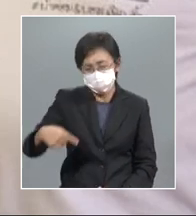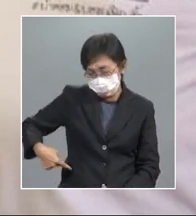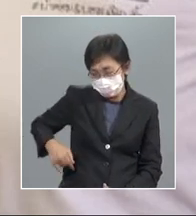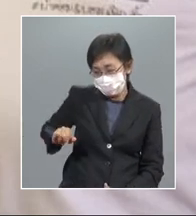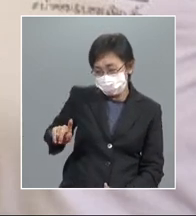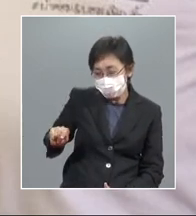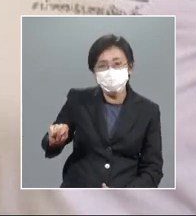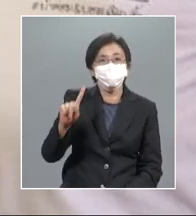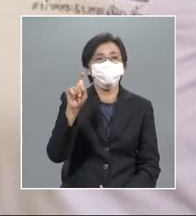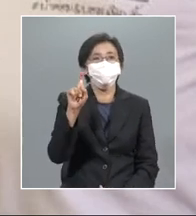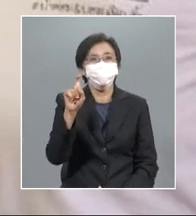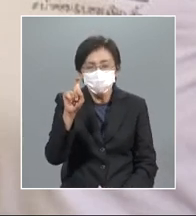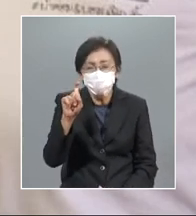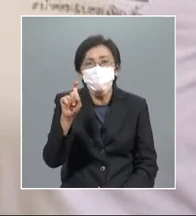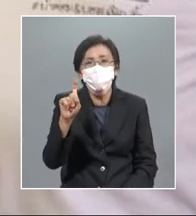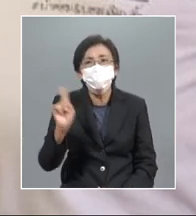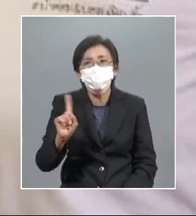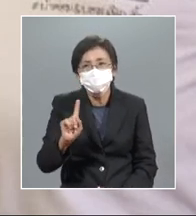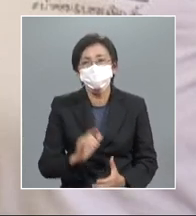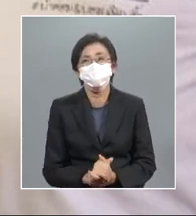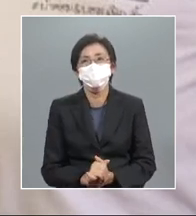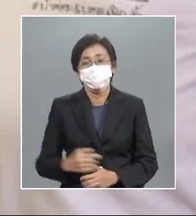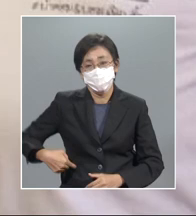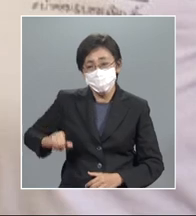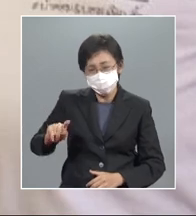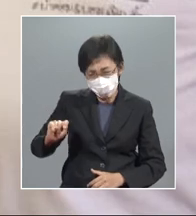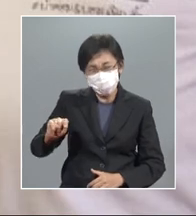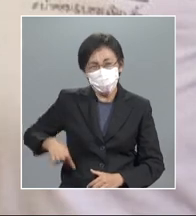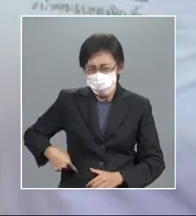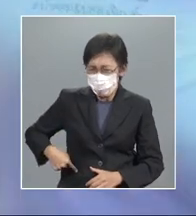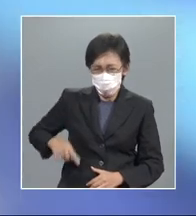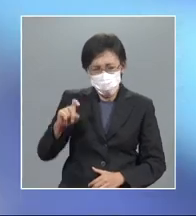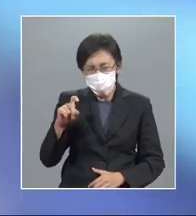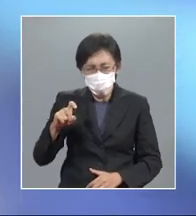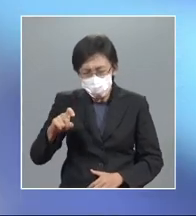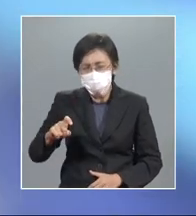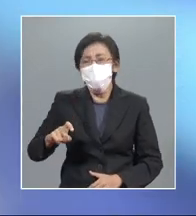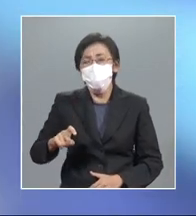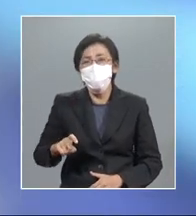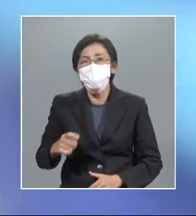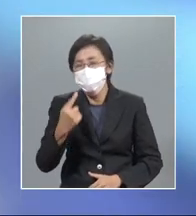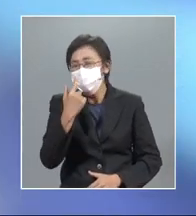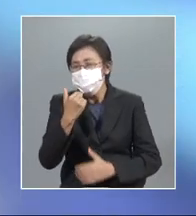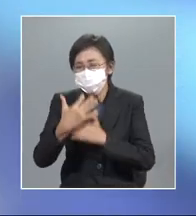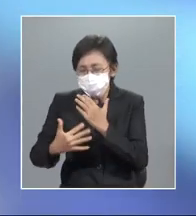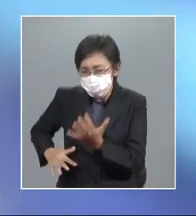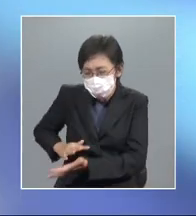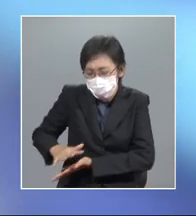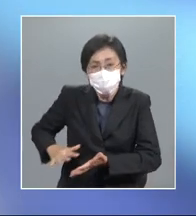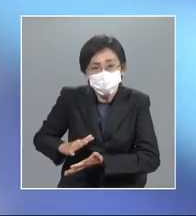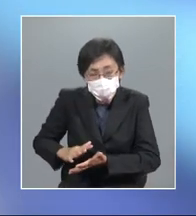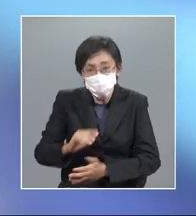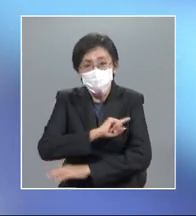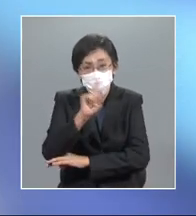ไปไว้เสียบพรรณพัชนันท์ต้องมีการล้างไตนะแล้วก็ต้องล้าง 1วันละ